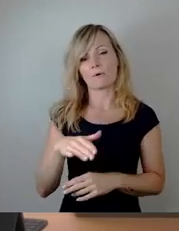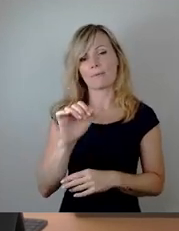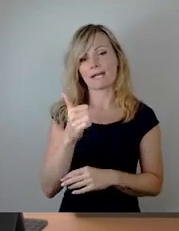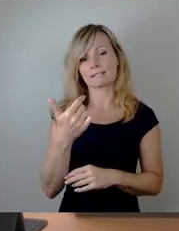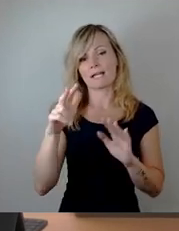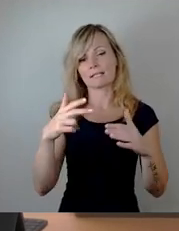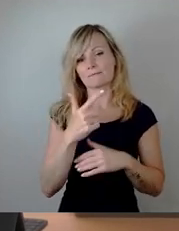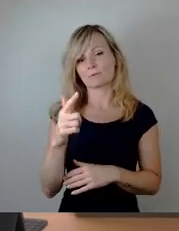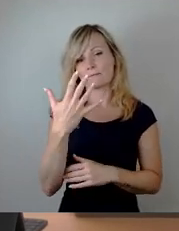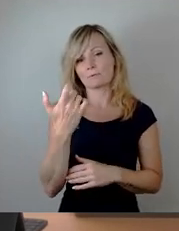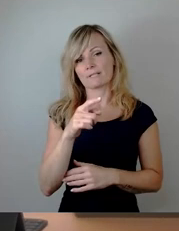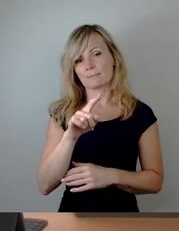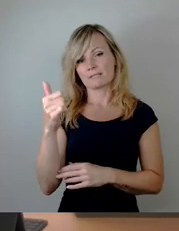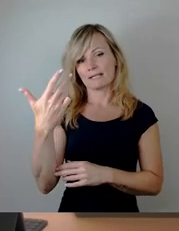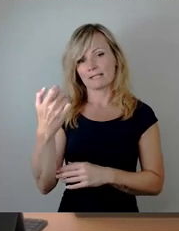zum